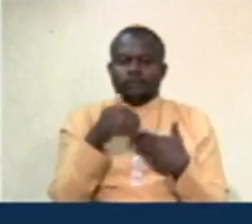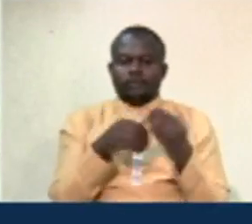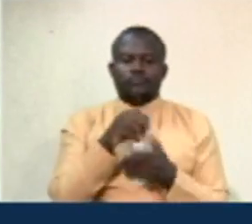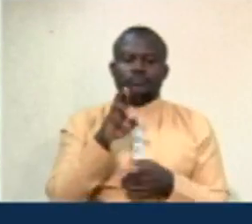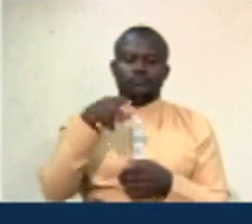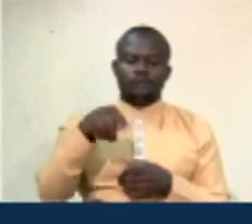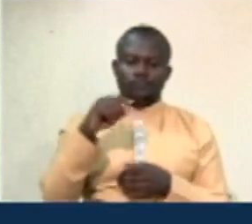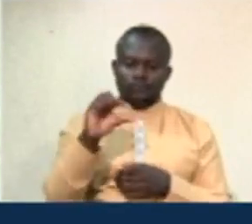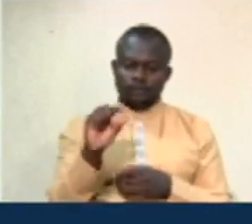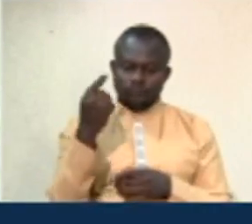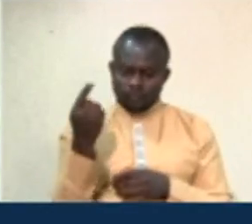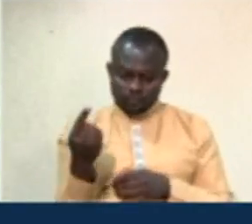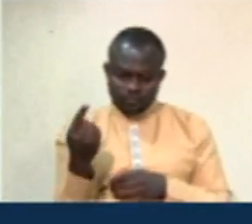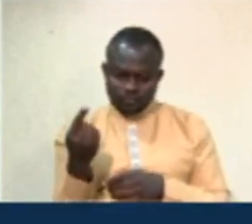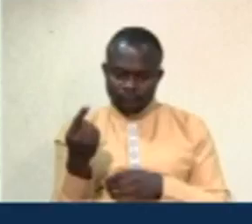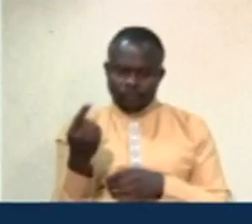RPG imwe,